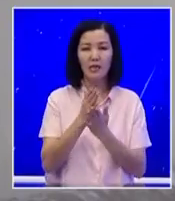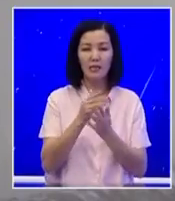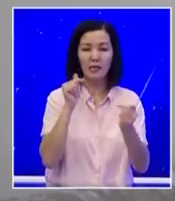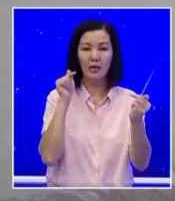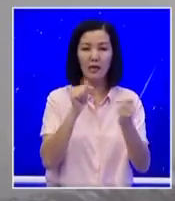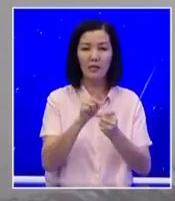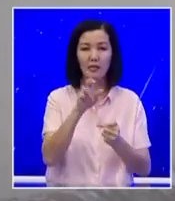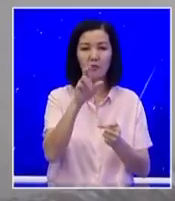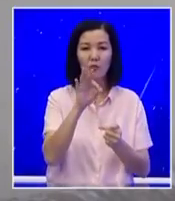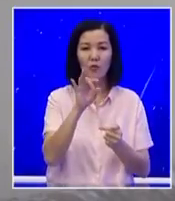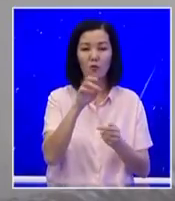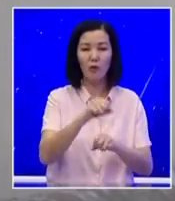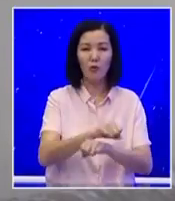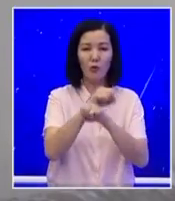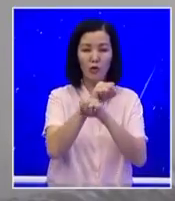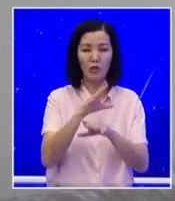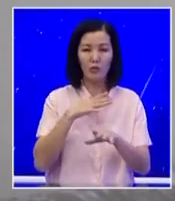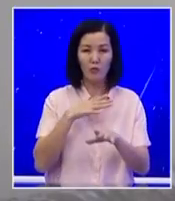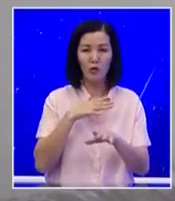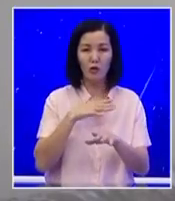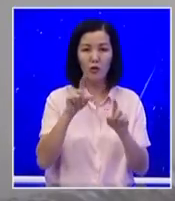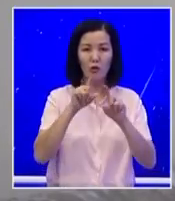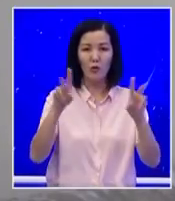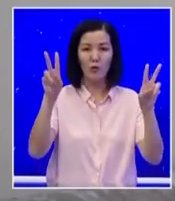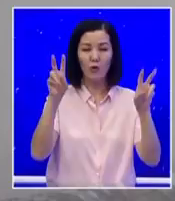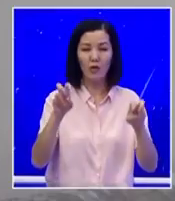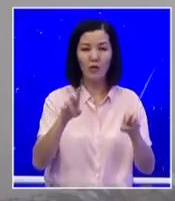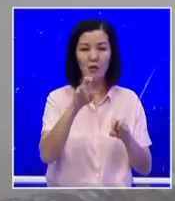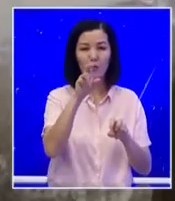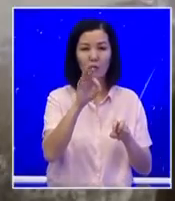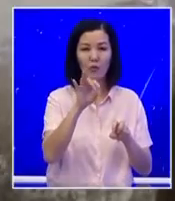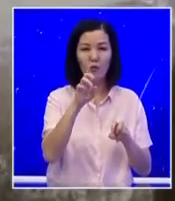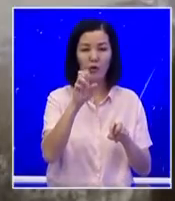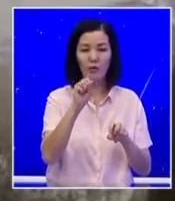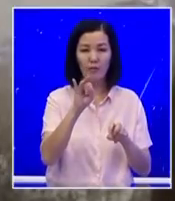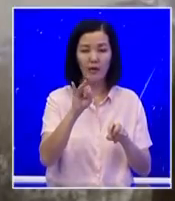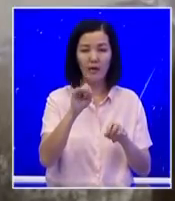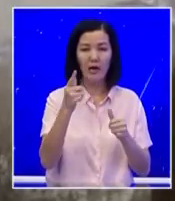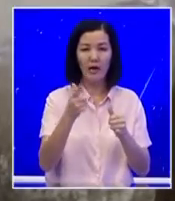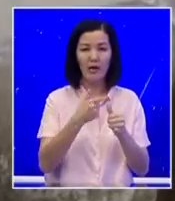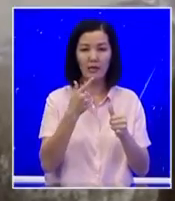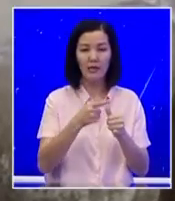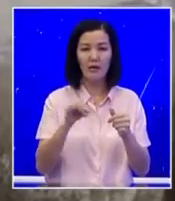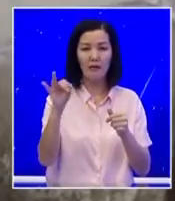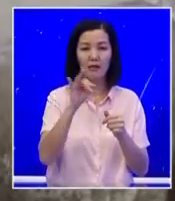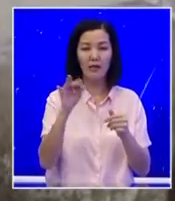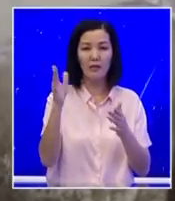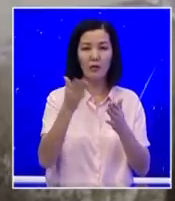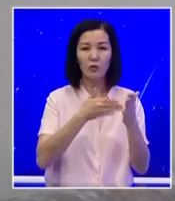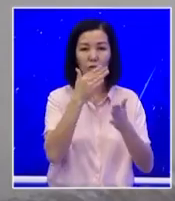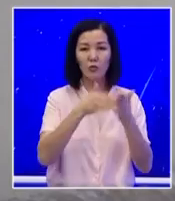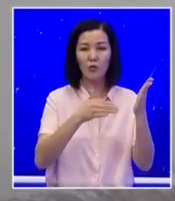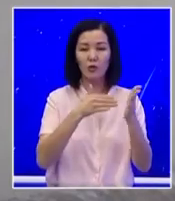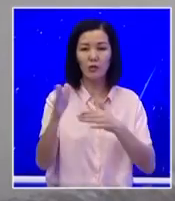Бөрібай көтерілісі болған. Сонан бастап ұраны, Матай елінің ұраны Бөрібай болып, Бөрібайдың аты мүлдем тарихтан жойылсын деп,